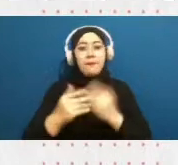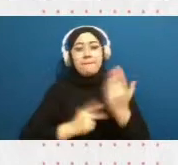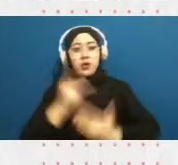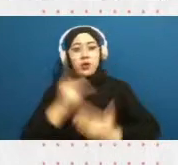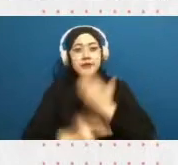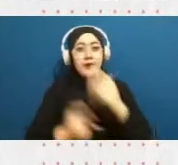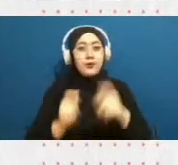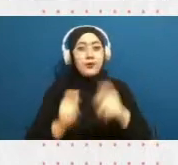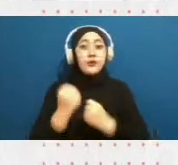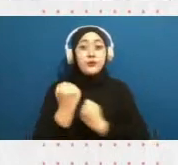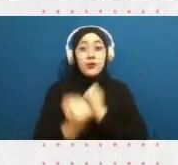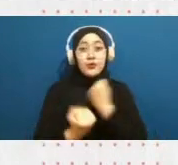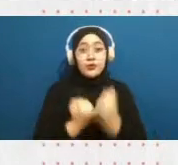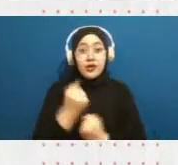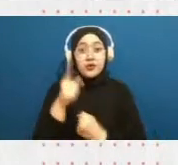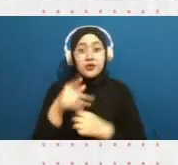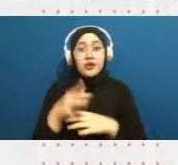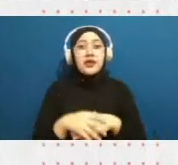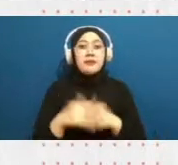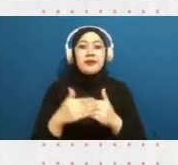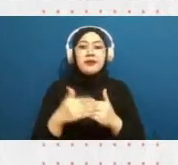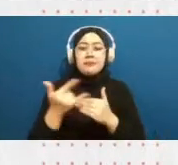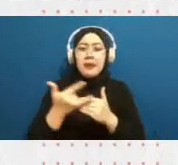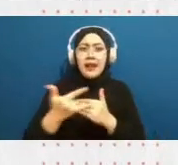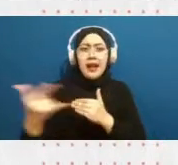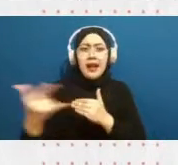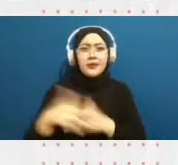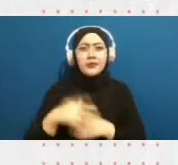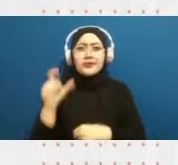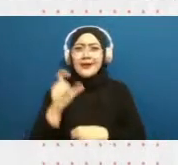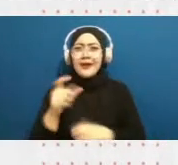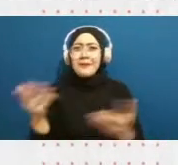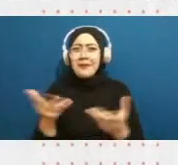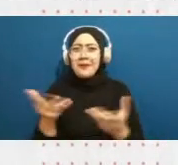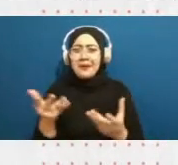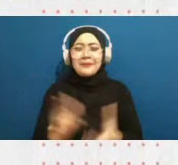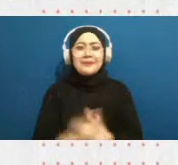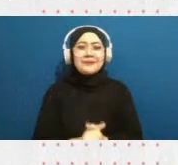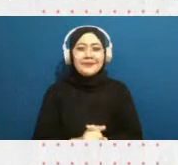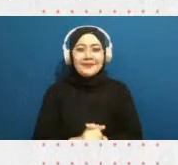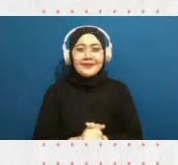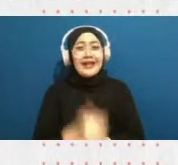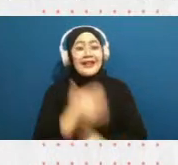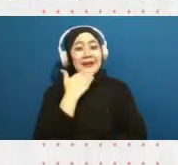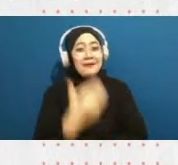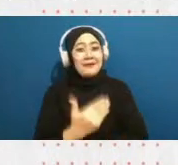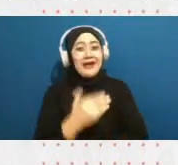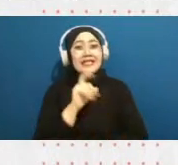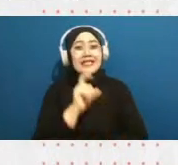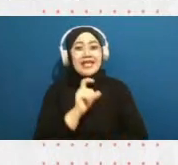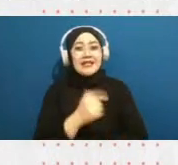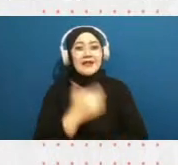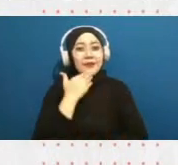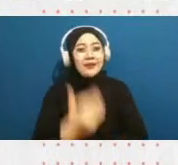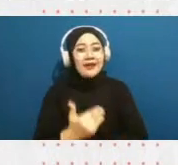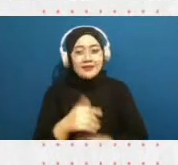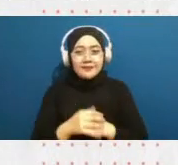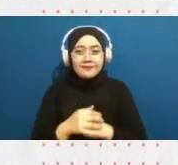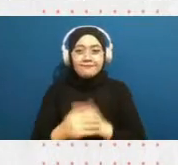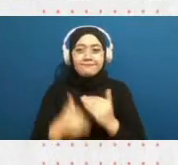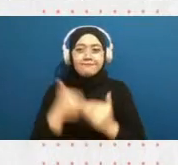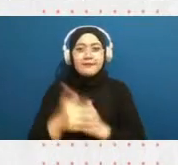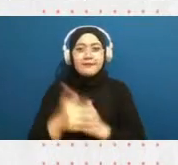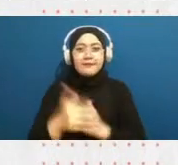membuat usaha jadi lebih bertahan lama? Iya, terima kasih Caca. Ya, kalau kita ngomongin